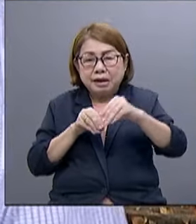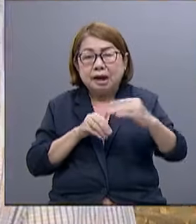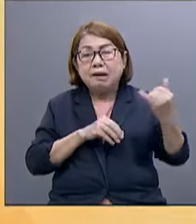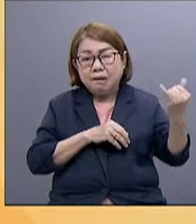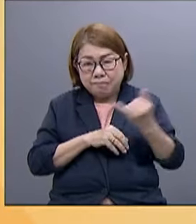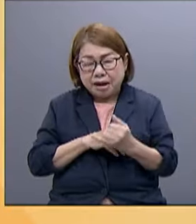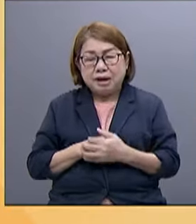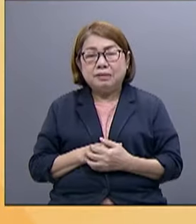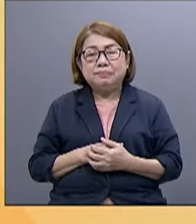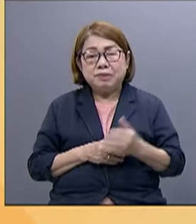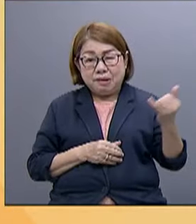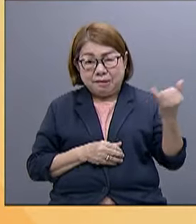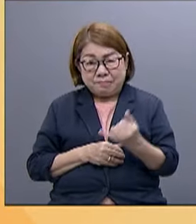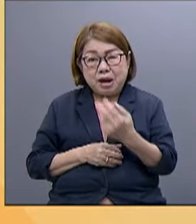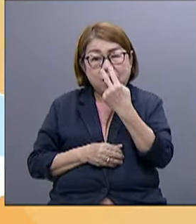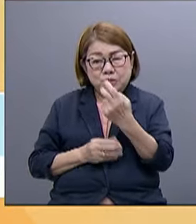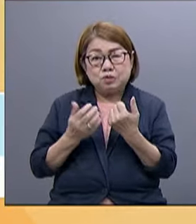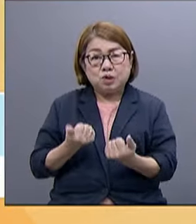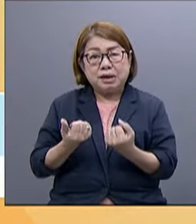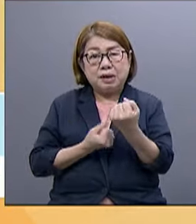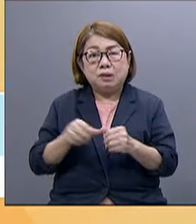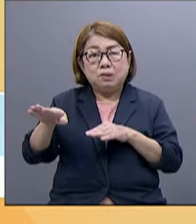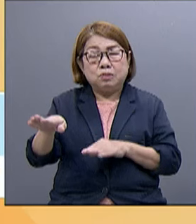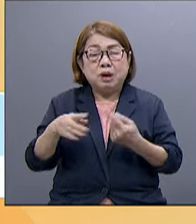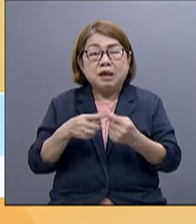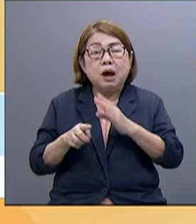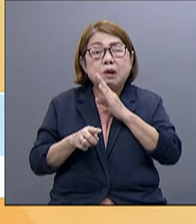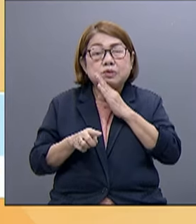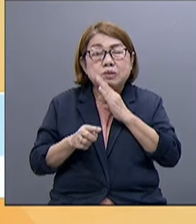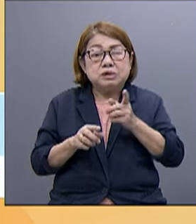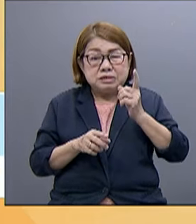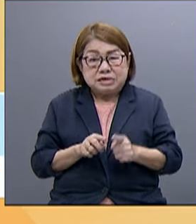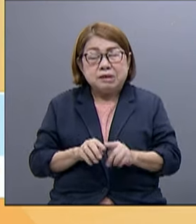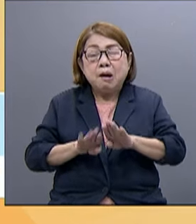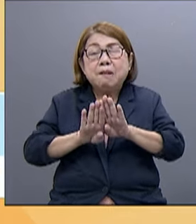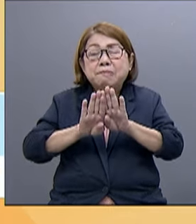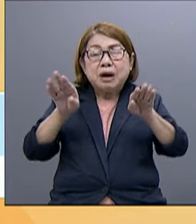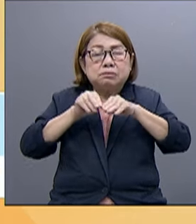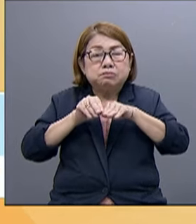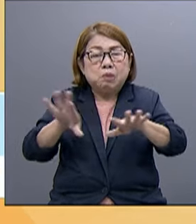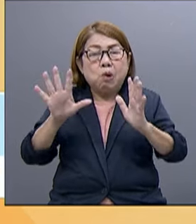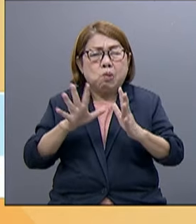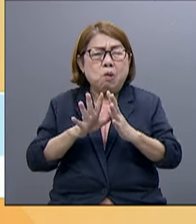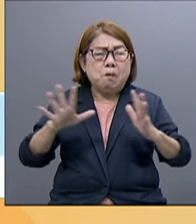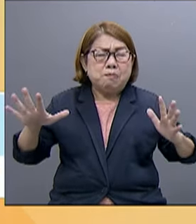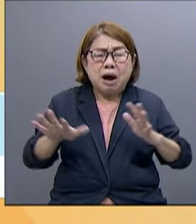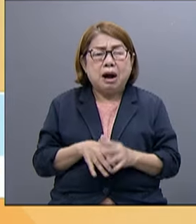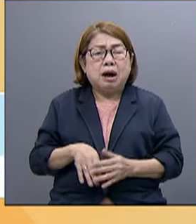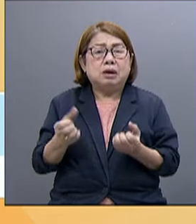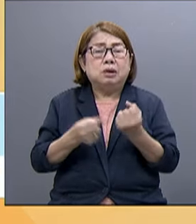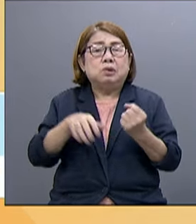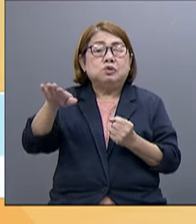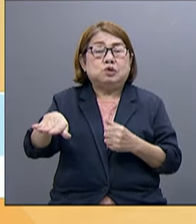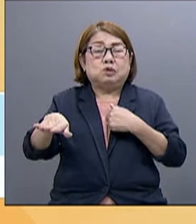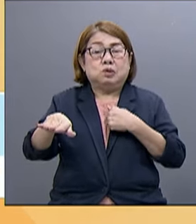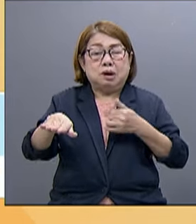อนนี้ยังดีเพราะว่าถึงวันงานจะเข้าไม่ถึง คนเยอะมาดูตอนนี้ใกล้ได้จับ